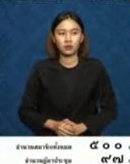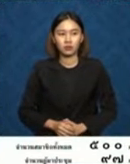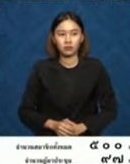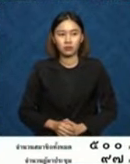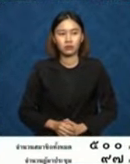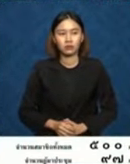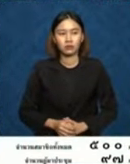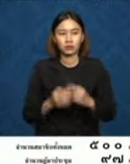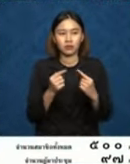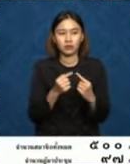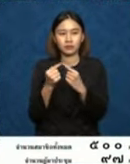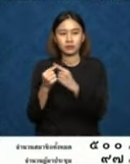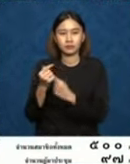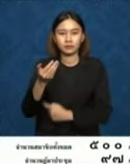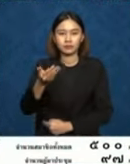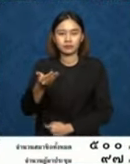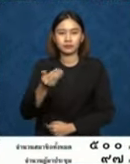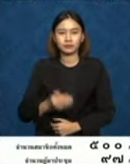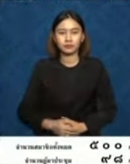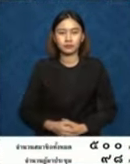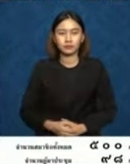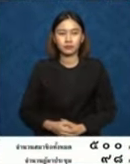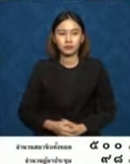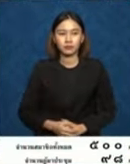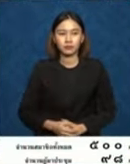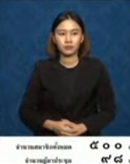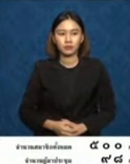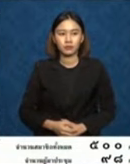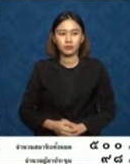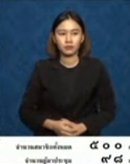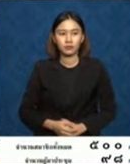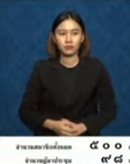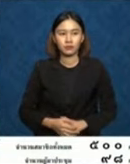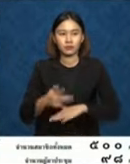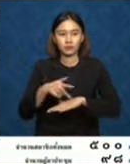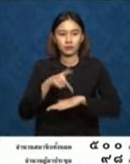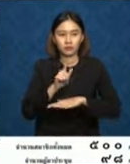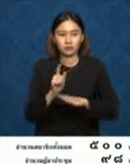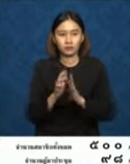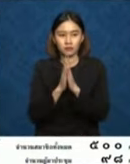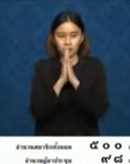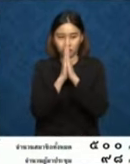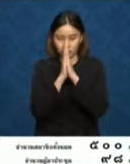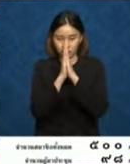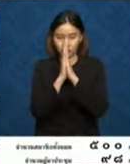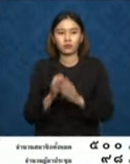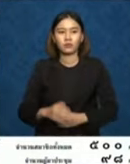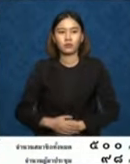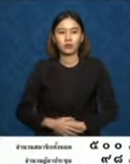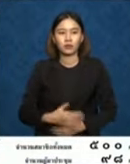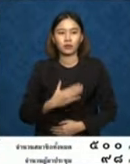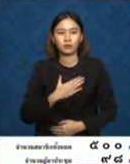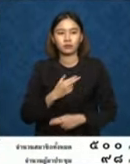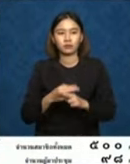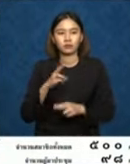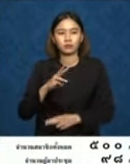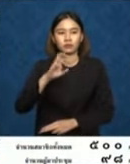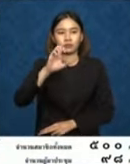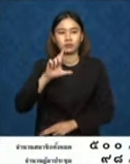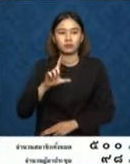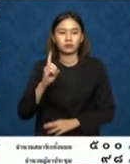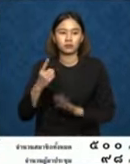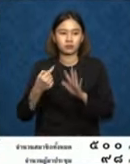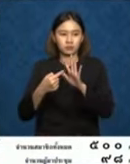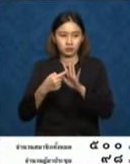านวิลาดาอินชัดครับ เรียนท่านประธานสภาที่เคารพดิฉันวิลาด